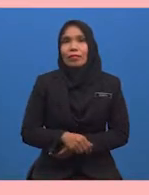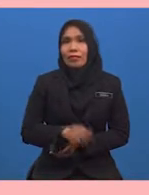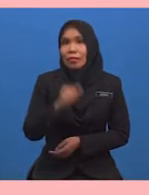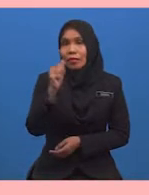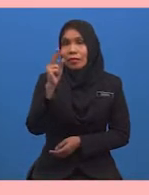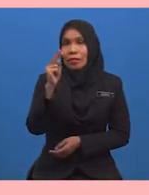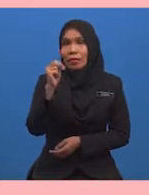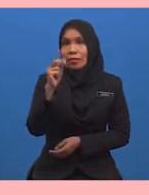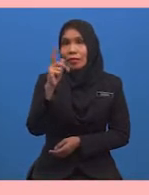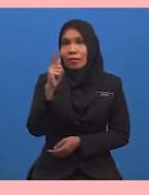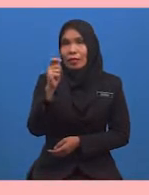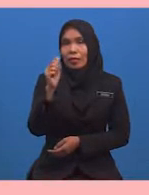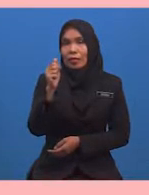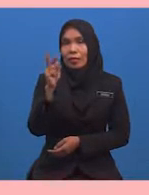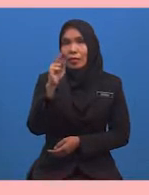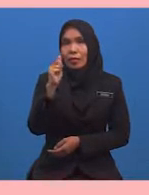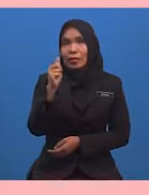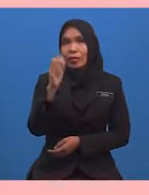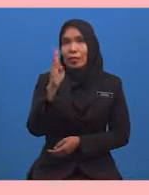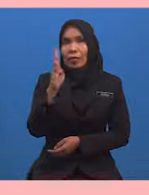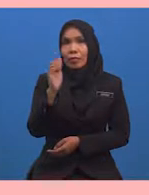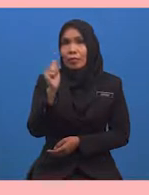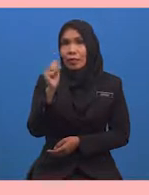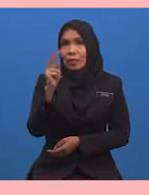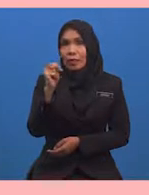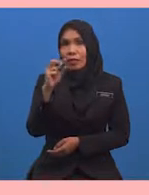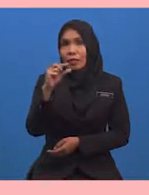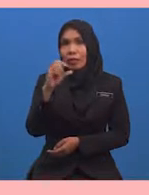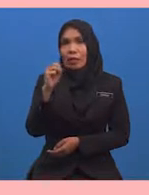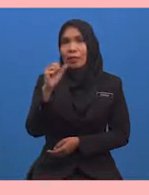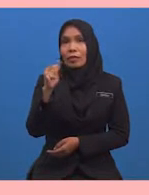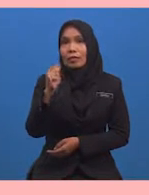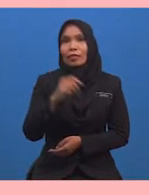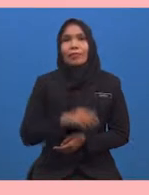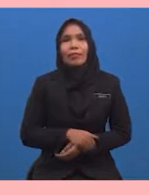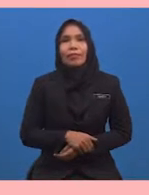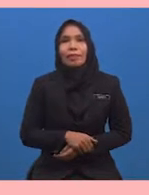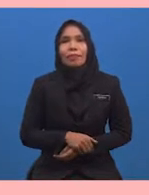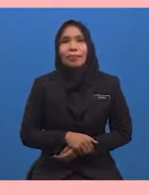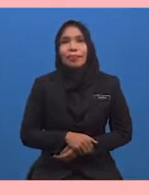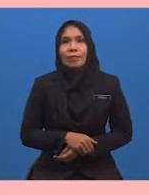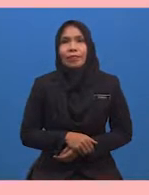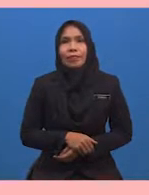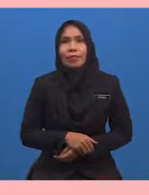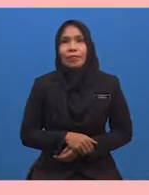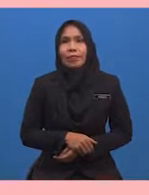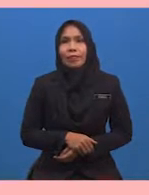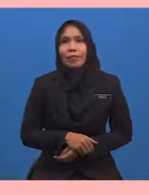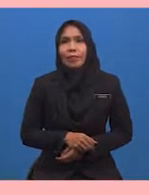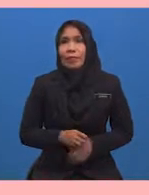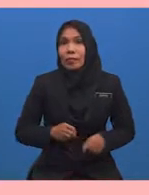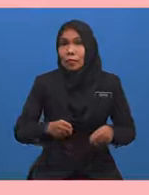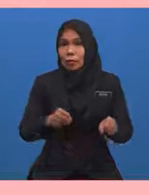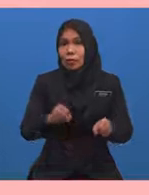Manakala sungai yang menjadi sempadan antara negeri ialah Sungai Bernam, iaitu